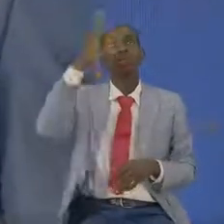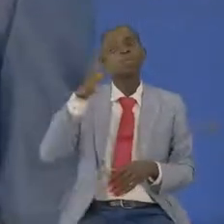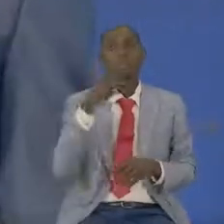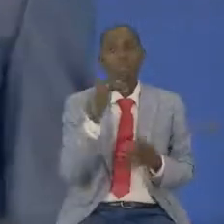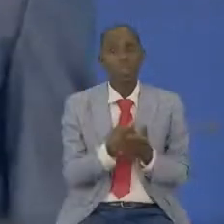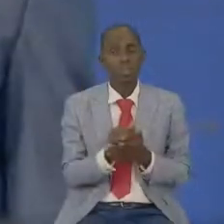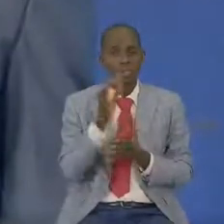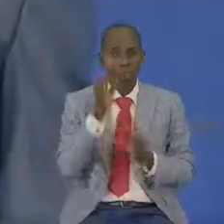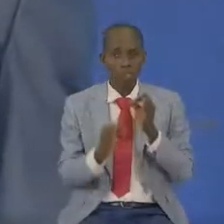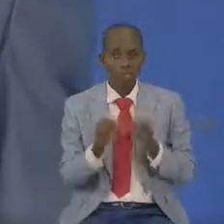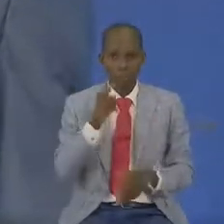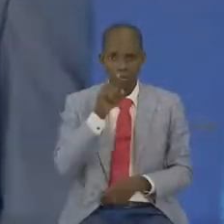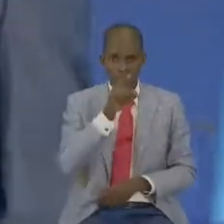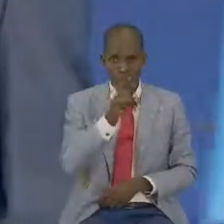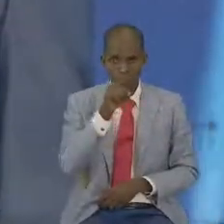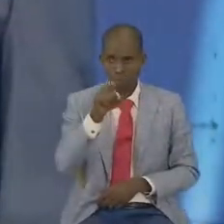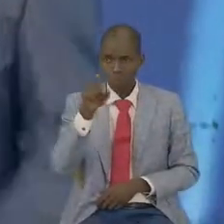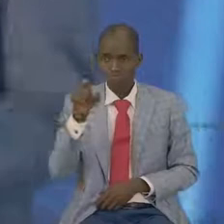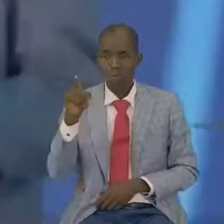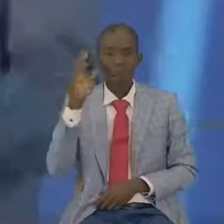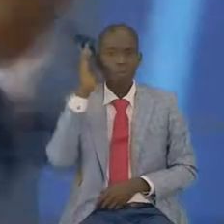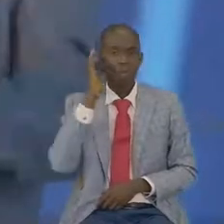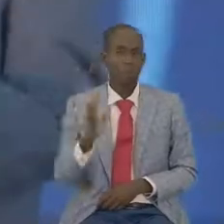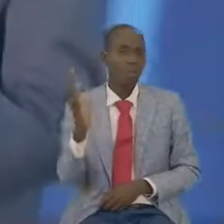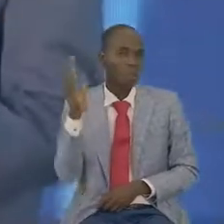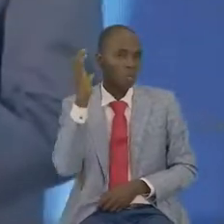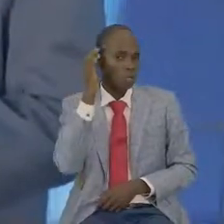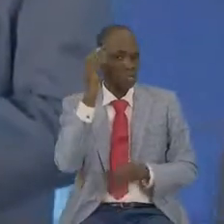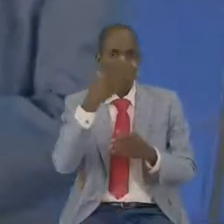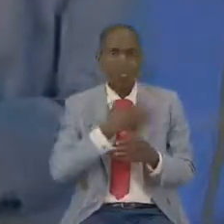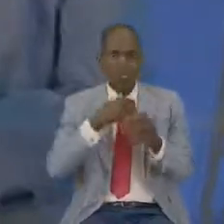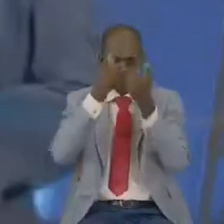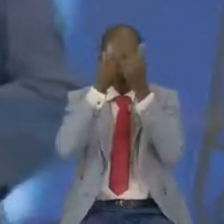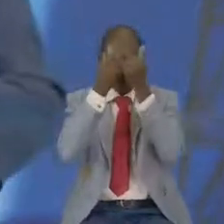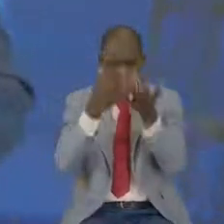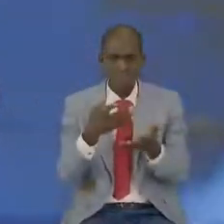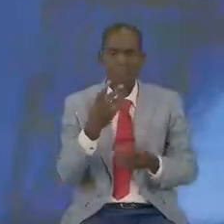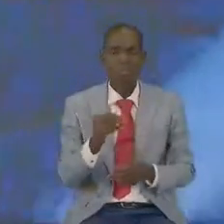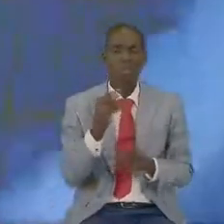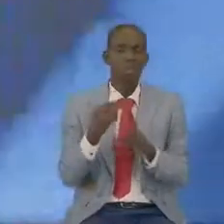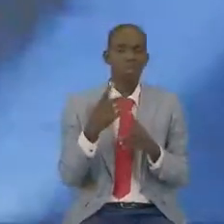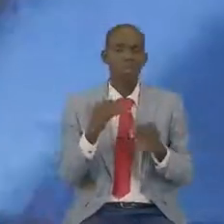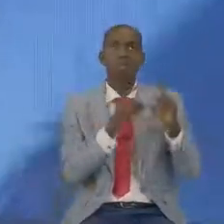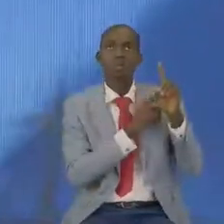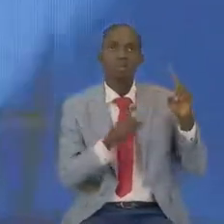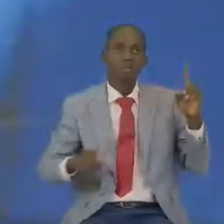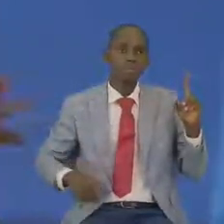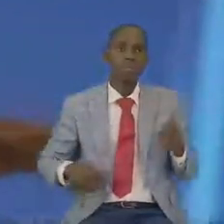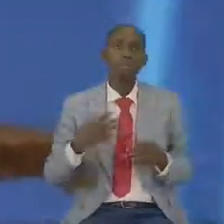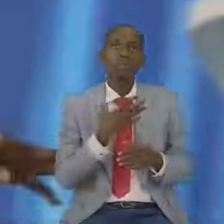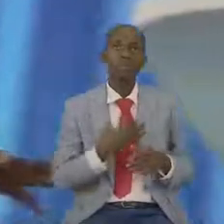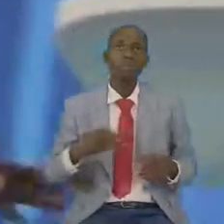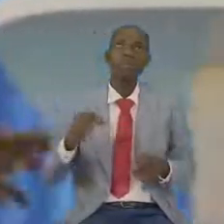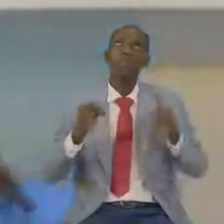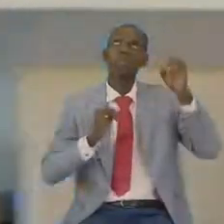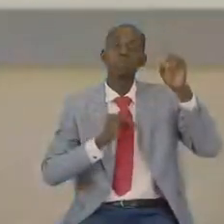si vous écoutez attentivement la voix de l'Éternel, ton Dieu, et vous faites